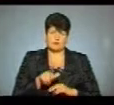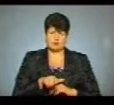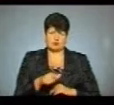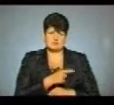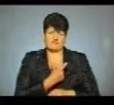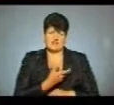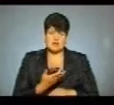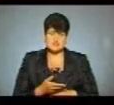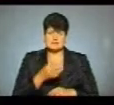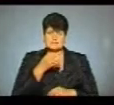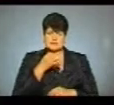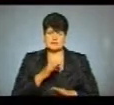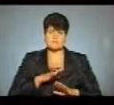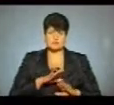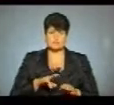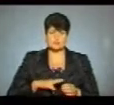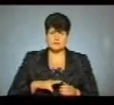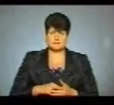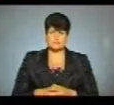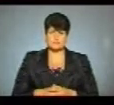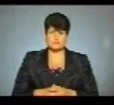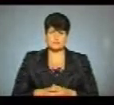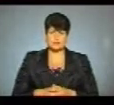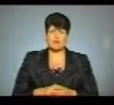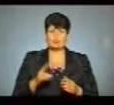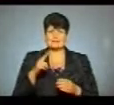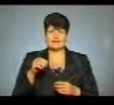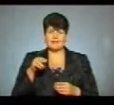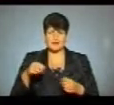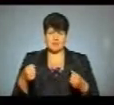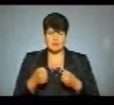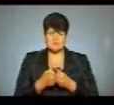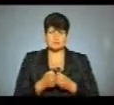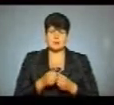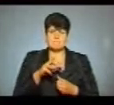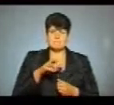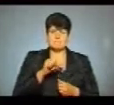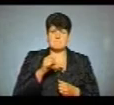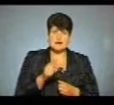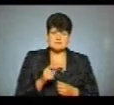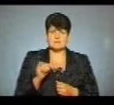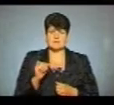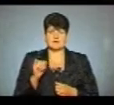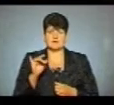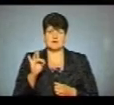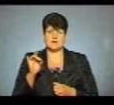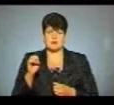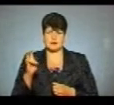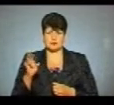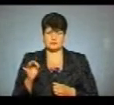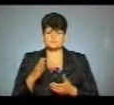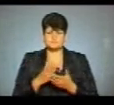повідомила заступниця директора цього медзакладу Світлана Вус. У ДТП зіткнулися вантажівки МАЗ та Рено. Ми знаходимося